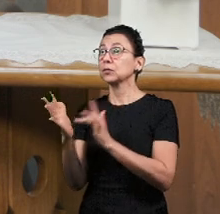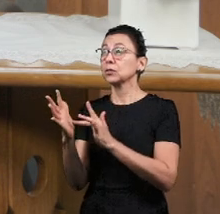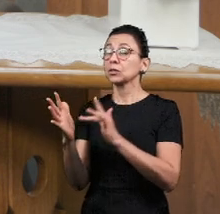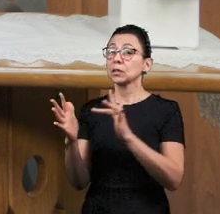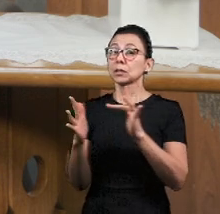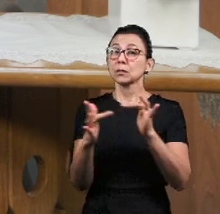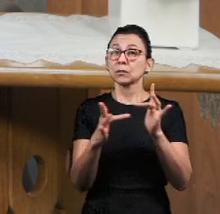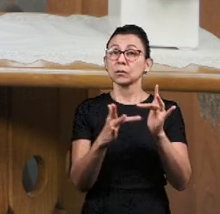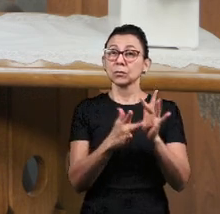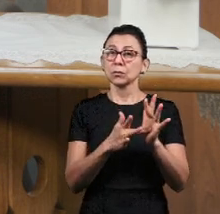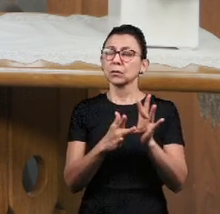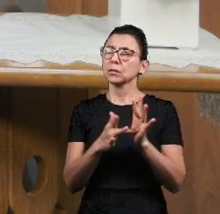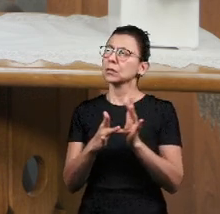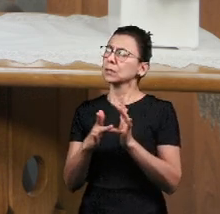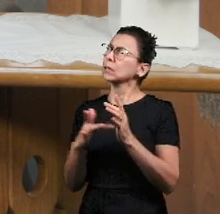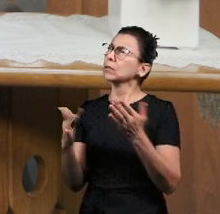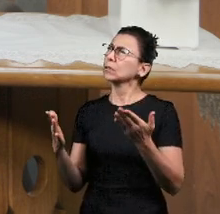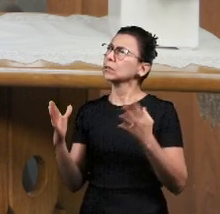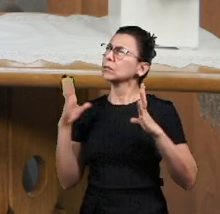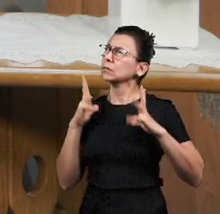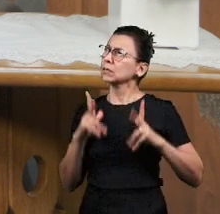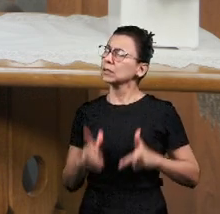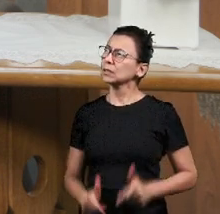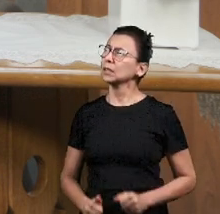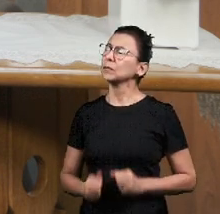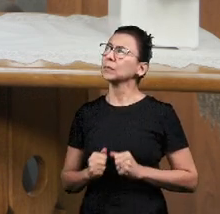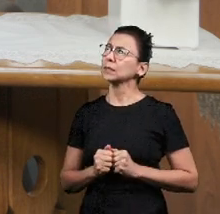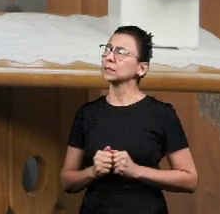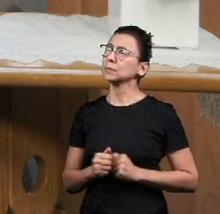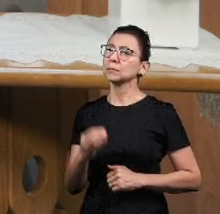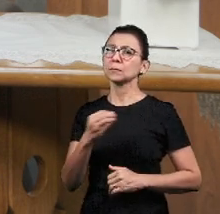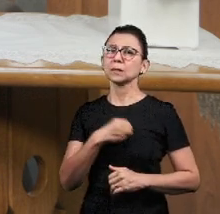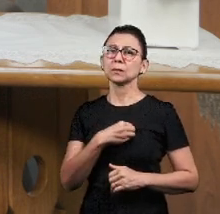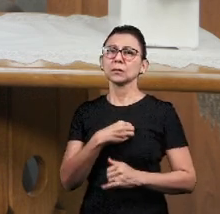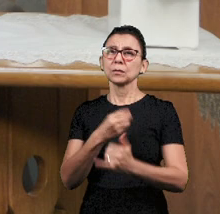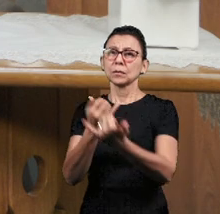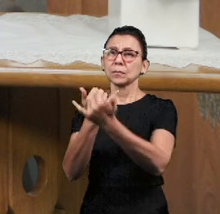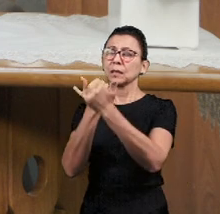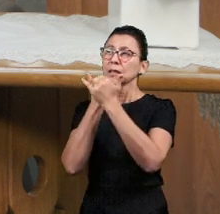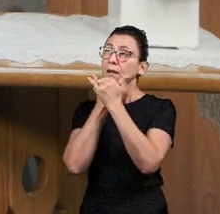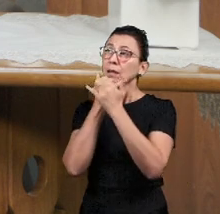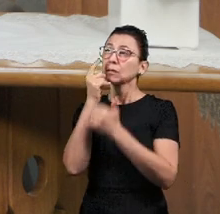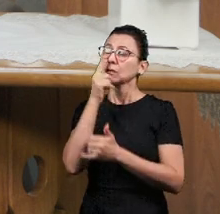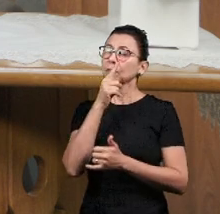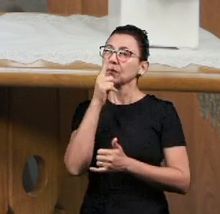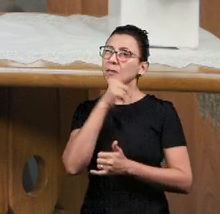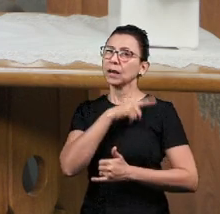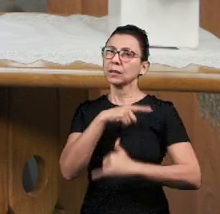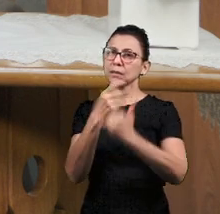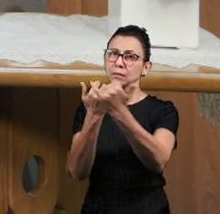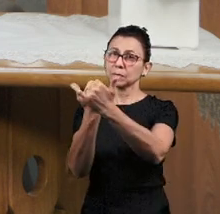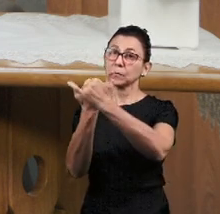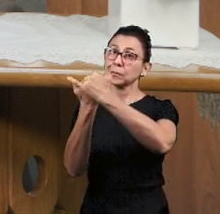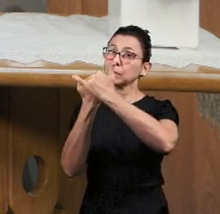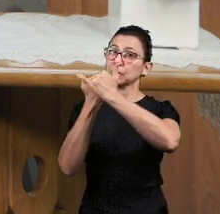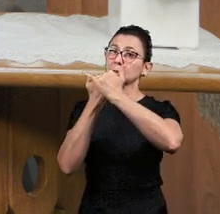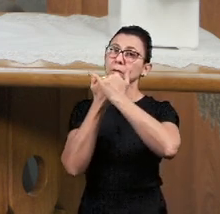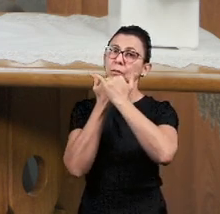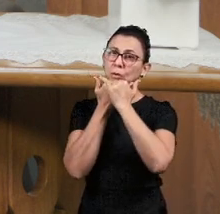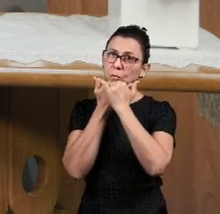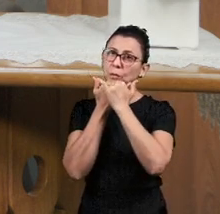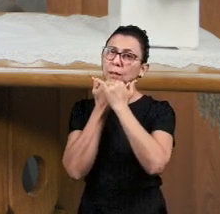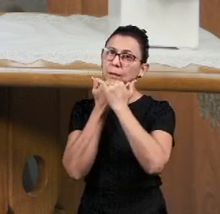être en condition, nous soyons pardonnés de nos péchés, de nos fautes, et ainsi, Seigneur, nous puissions avoir